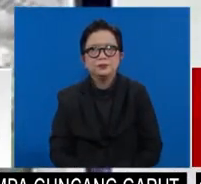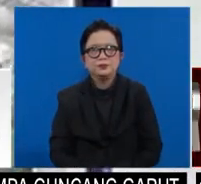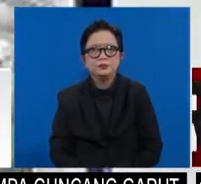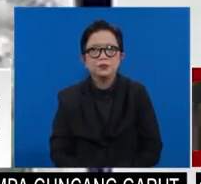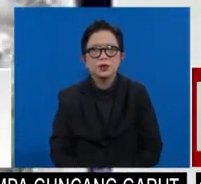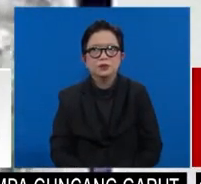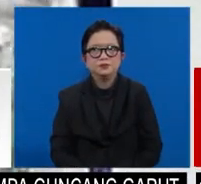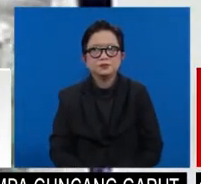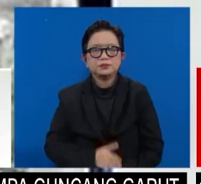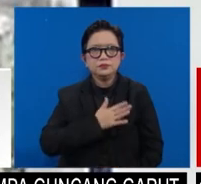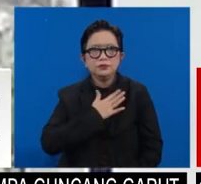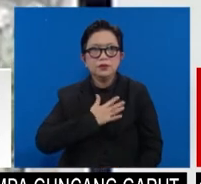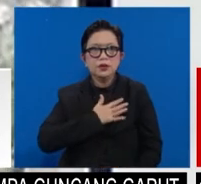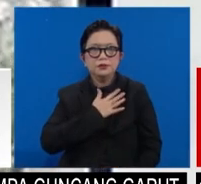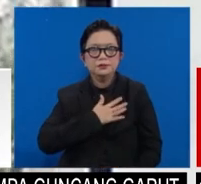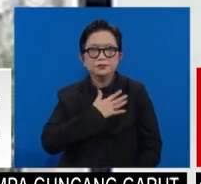Astagfirullah.